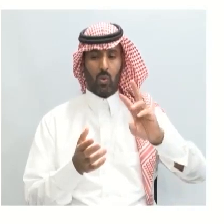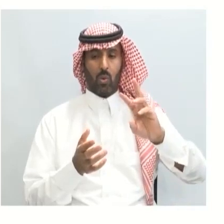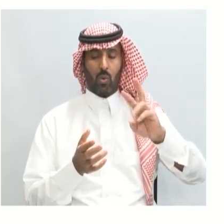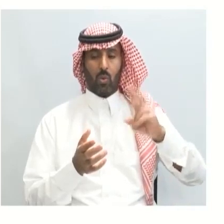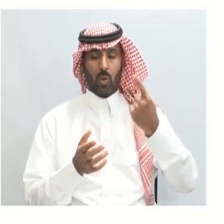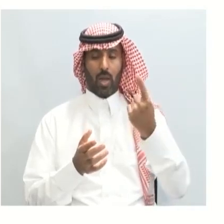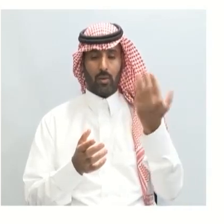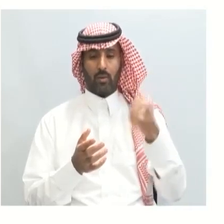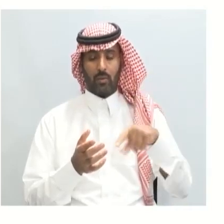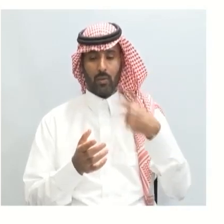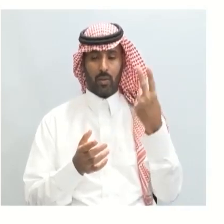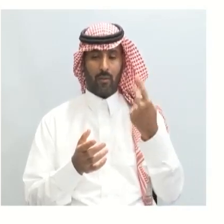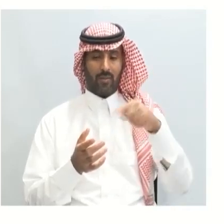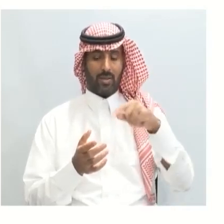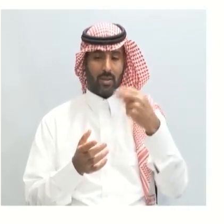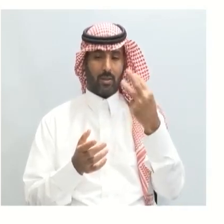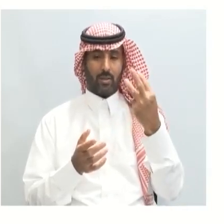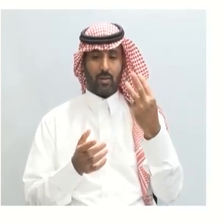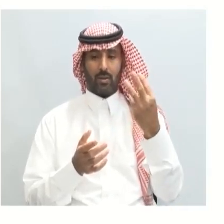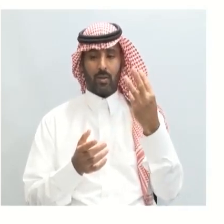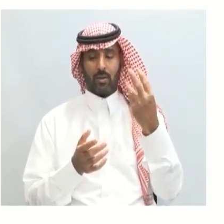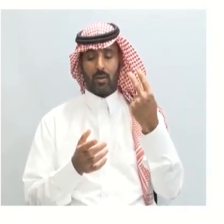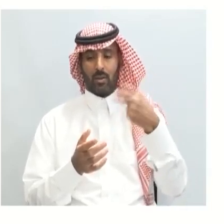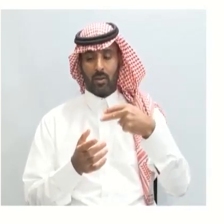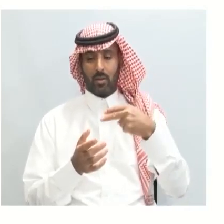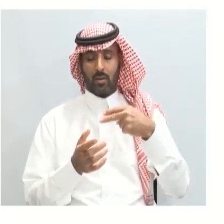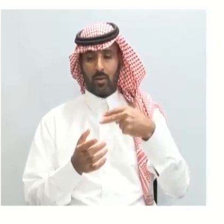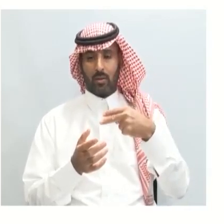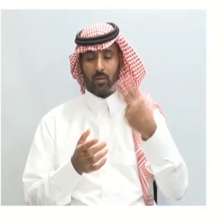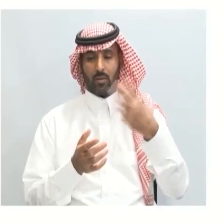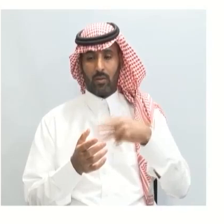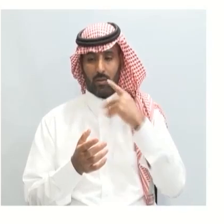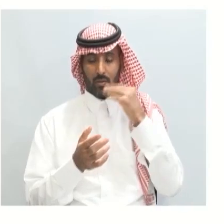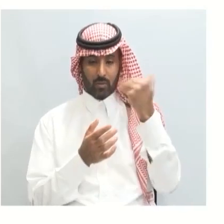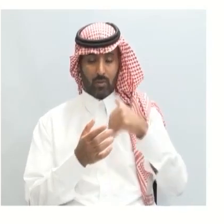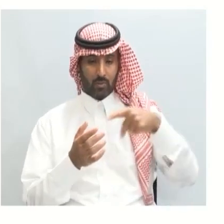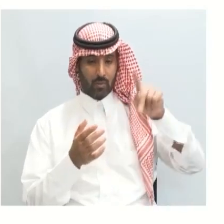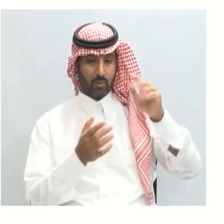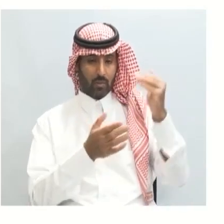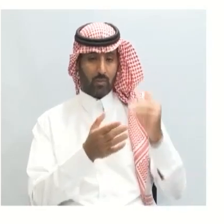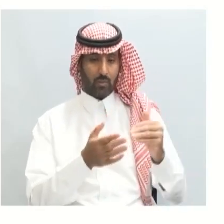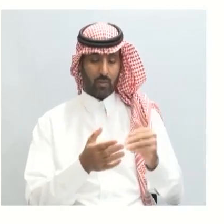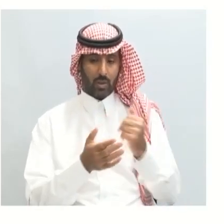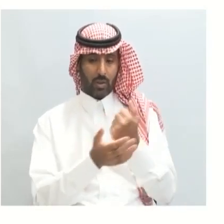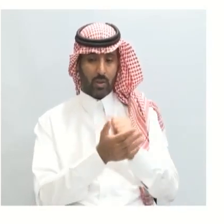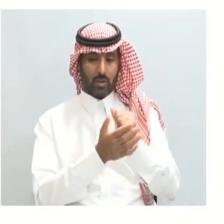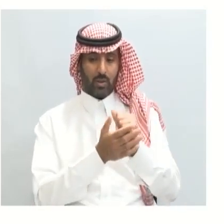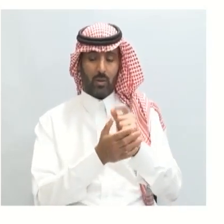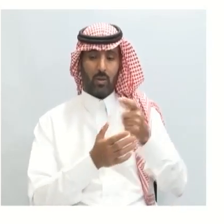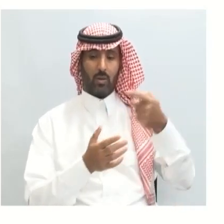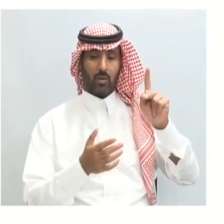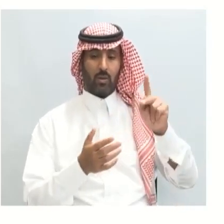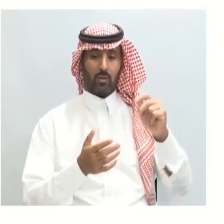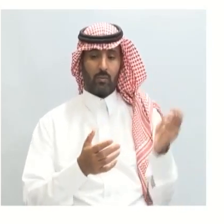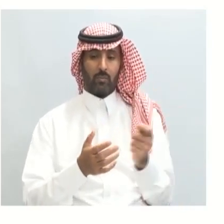2.32 لتر ستكون درجات الحراره بالكلفن فوق بعض كسر بعد ذلك تحذف الكلفن تقوم